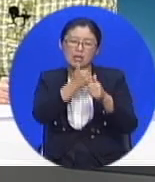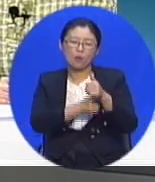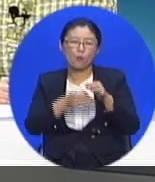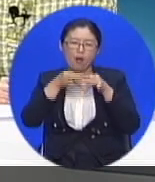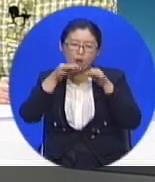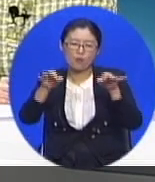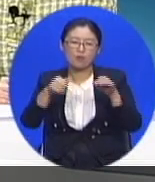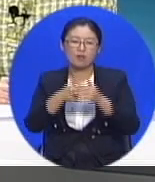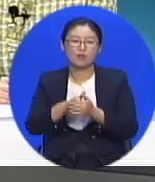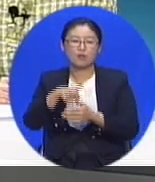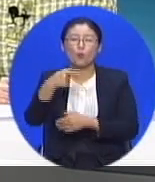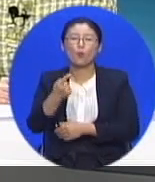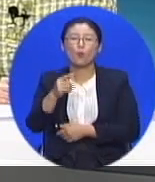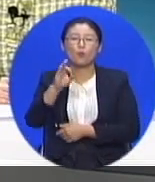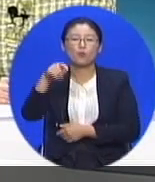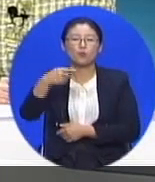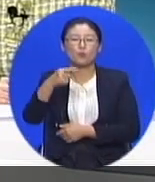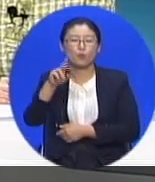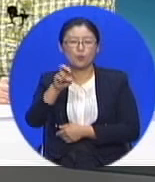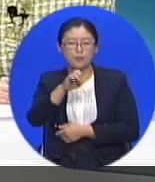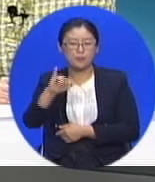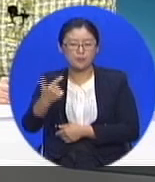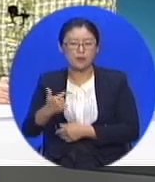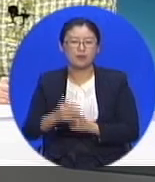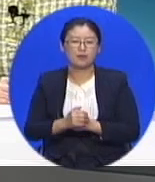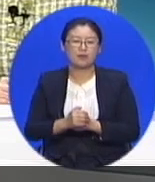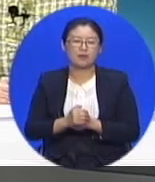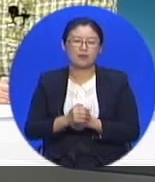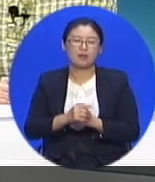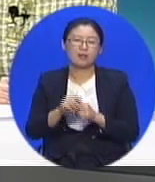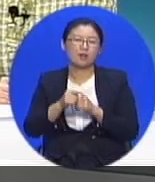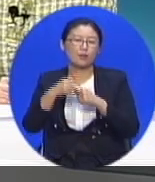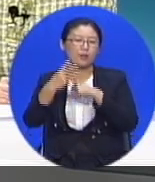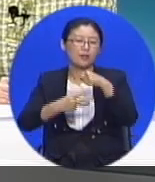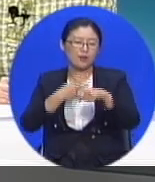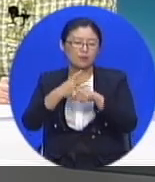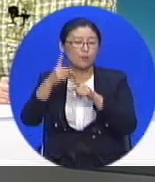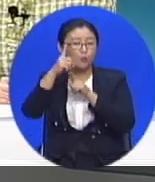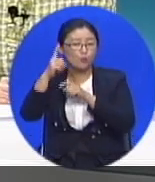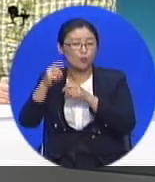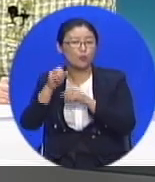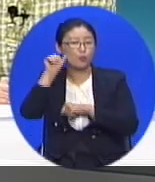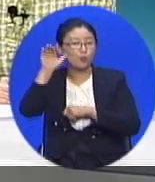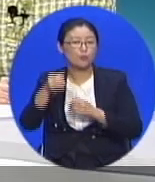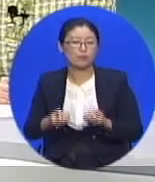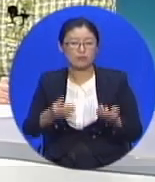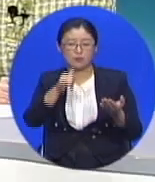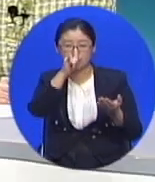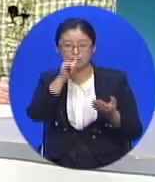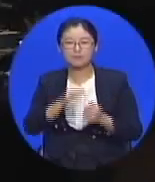외쳤던 고 우동민 씨인데요. 인권위 앞에서 3주기 추모제가 열렸습니다. 정두리 기자입니다.